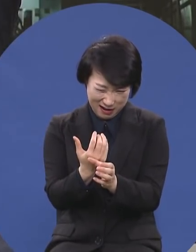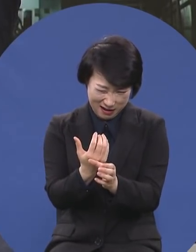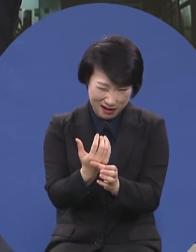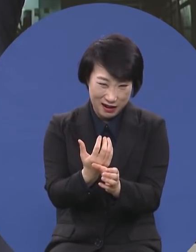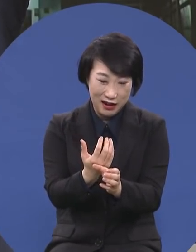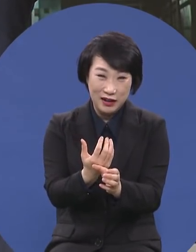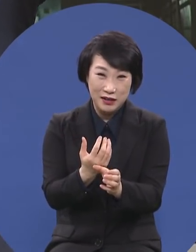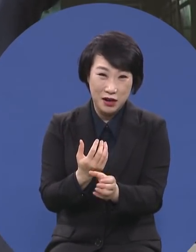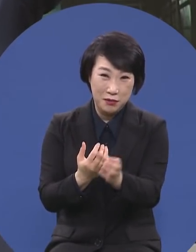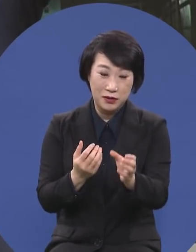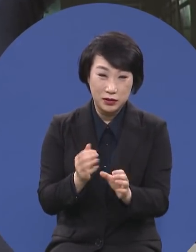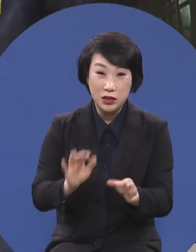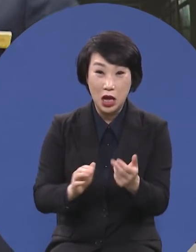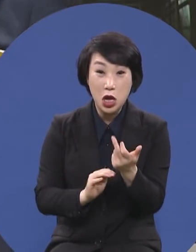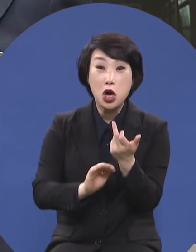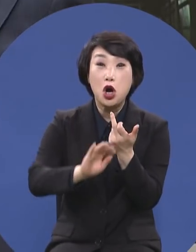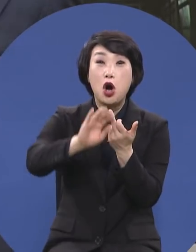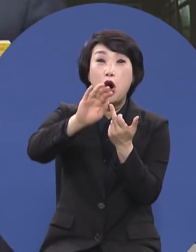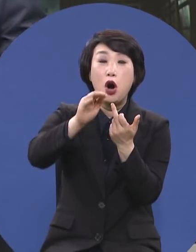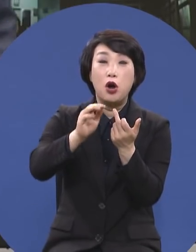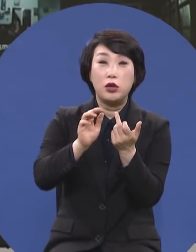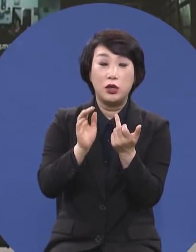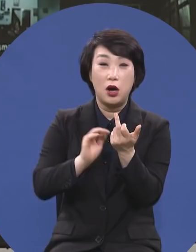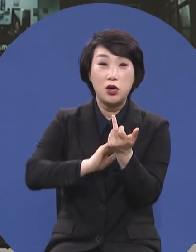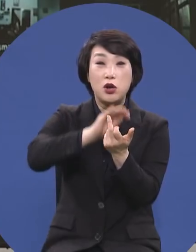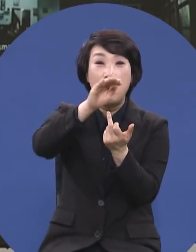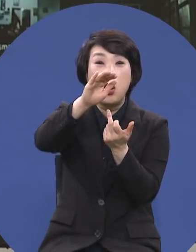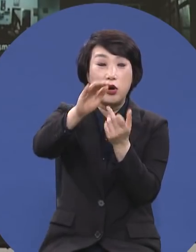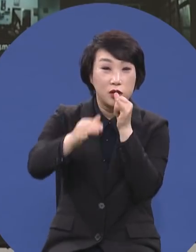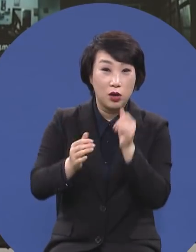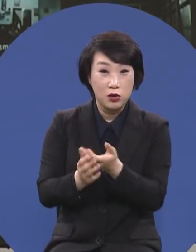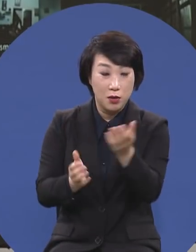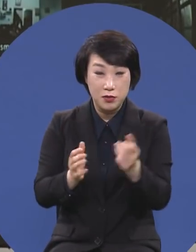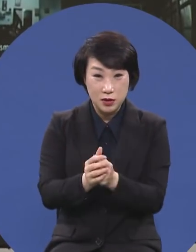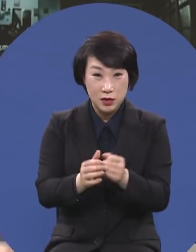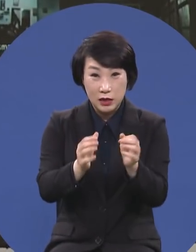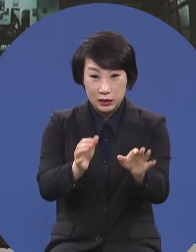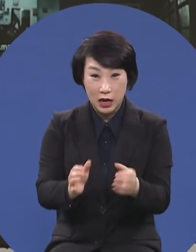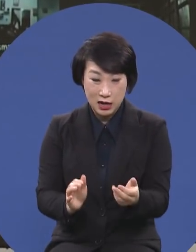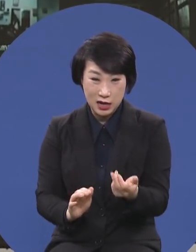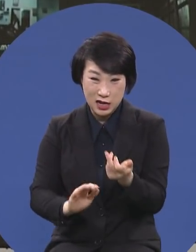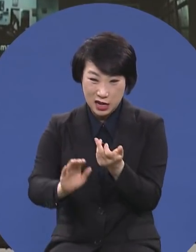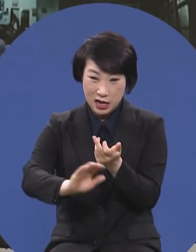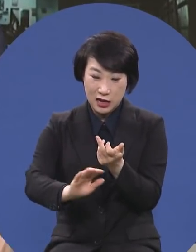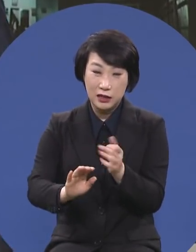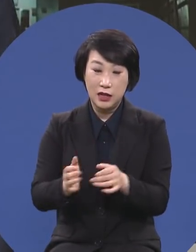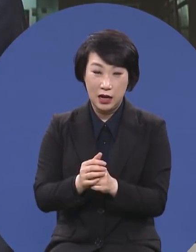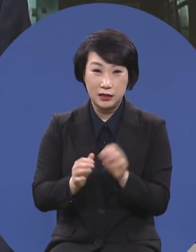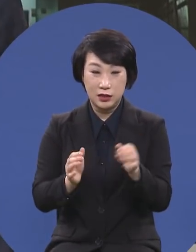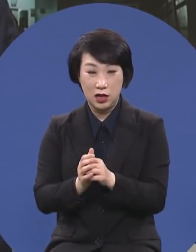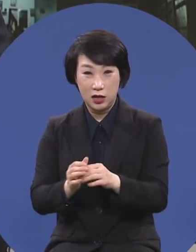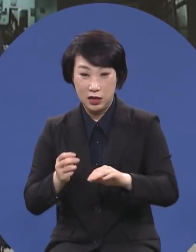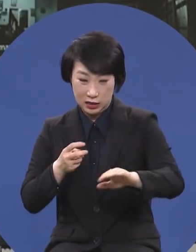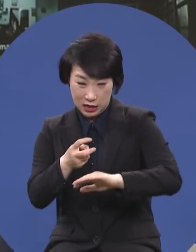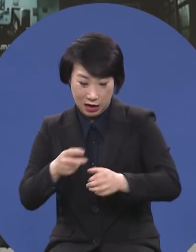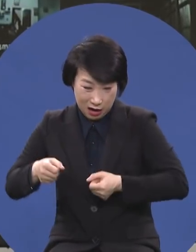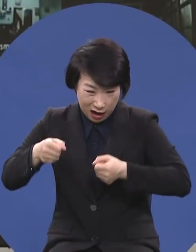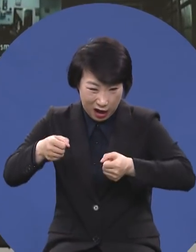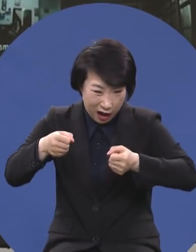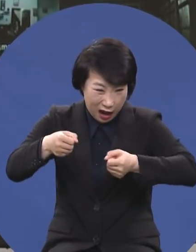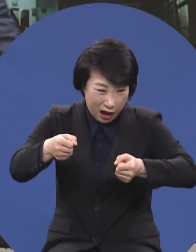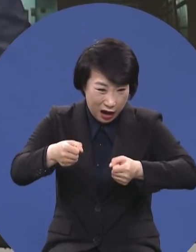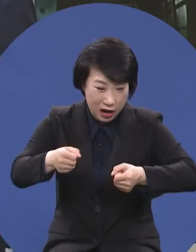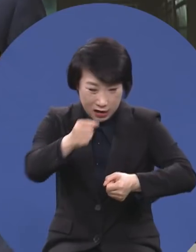이 고개가 있고 언덕이 있을 때 올라가다 6단에서 5단으로 올라가다 5단에서